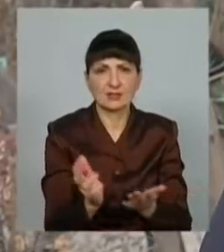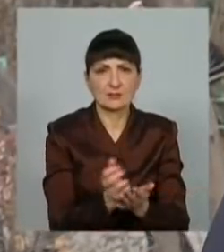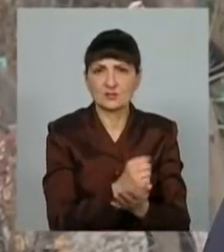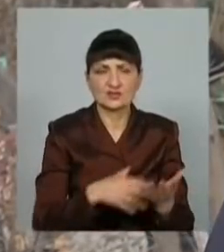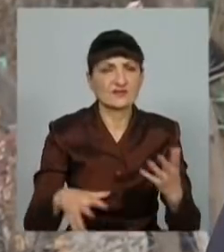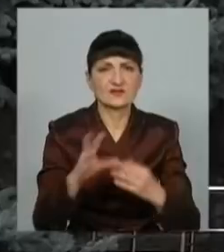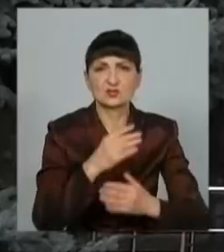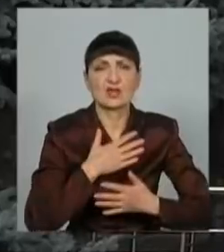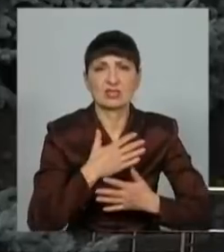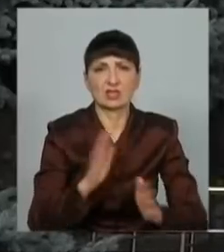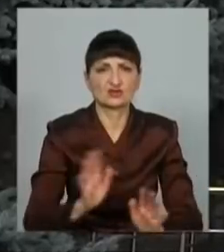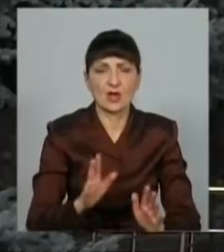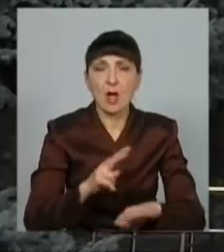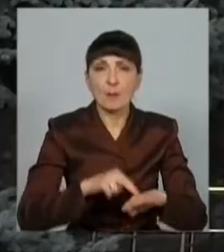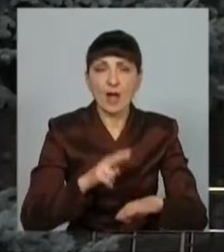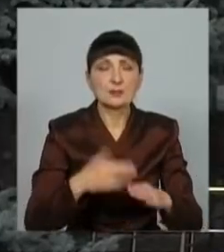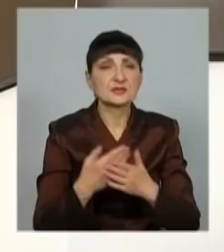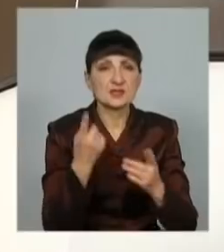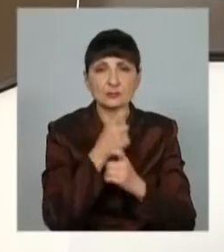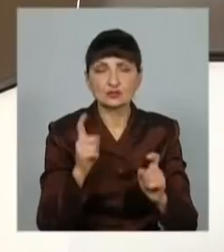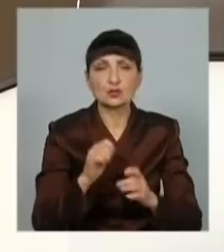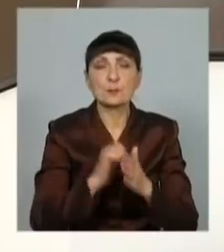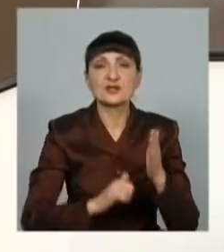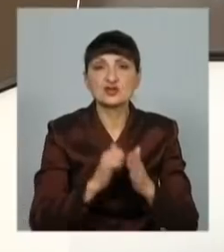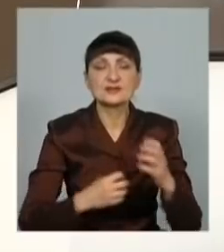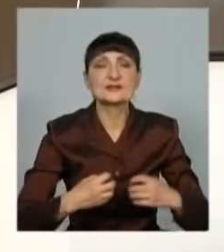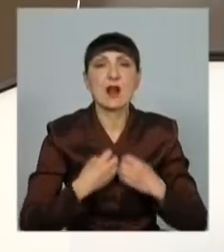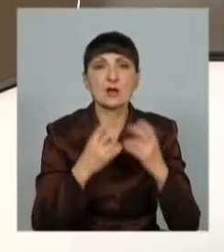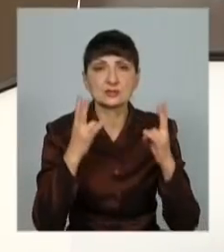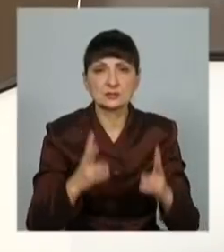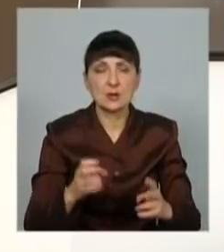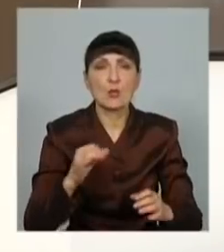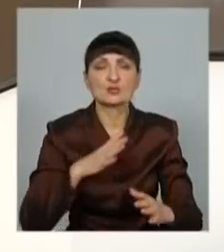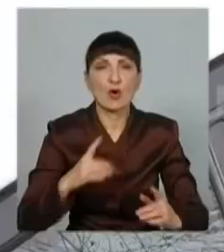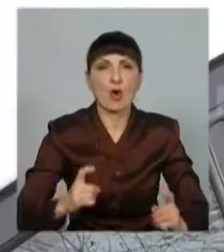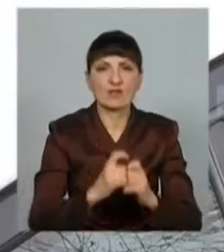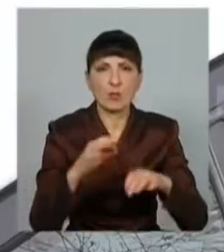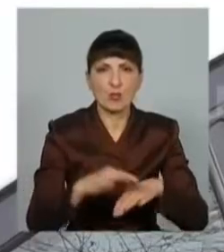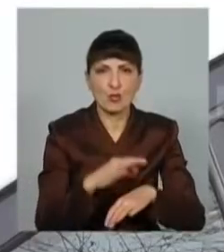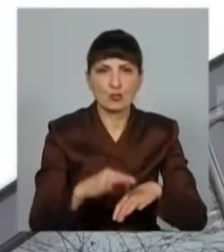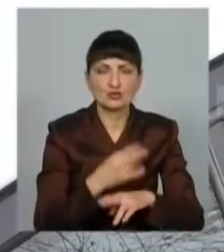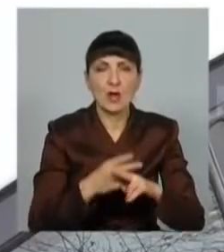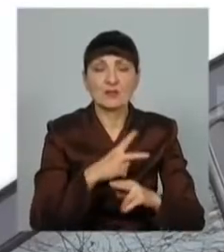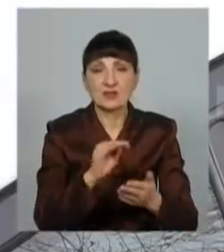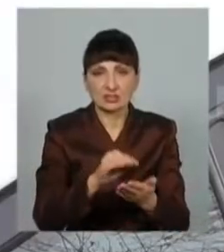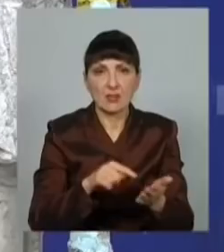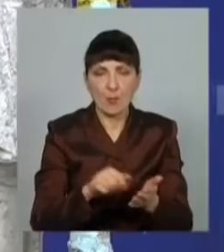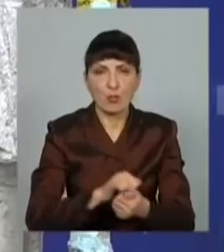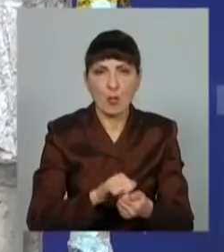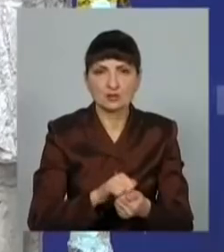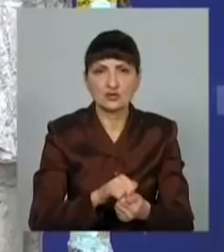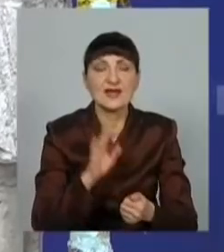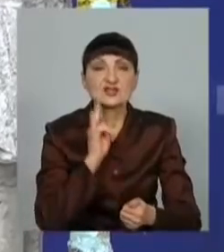все не дышали. В полиции предварительно сообщили, что причиной страшного поступка мог стать конфликт с мужем. Об этом говорится в предсмертной записке. В